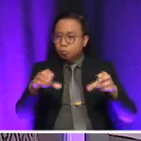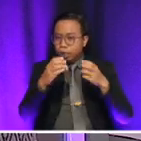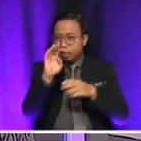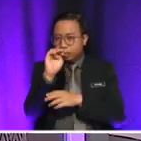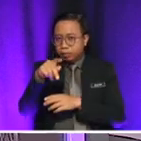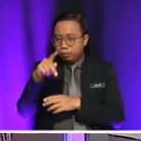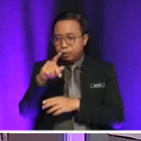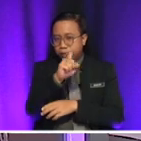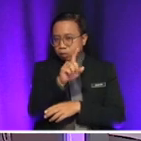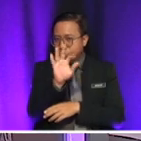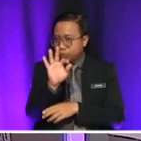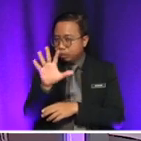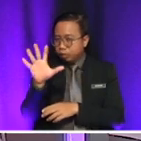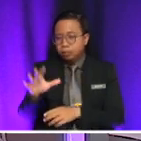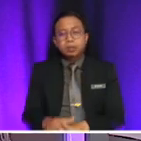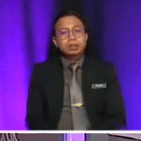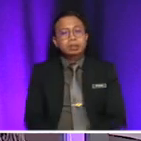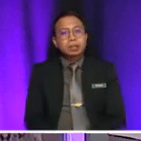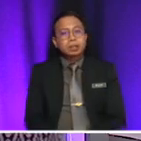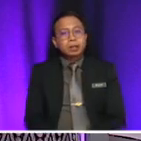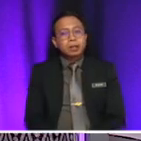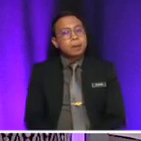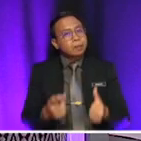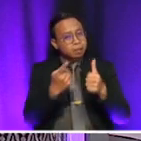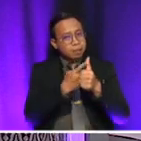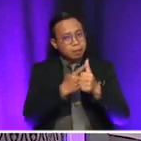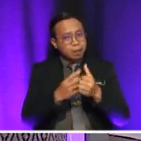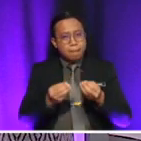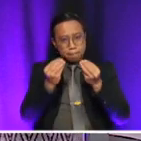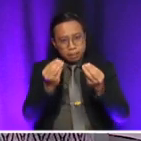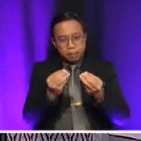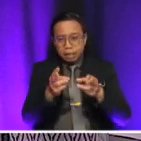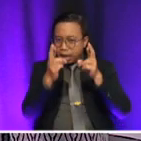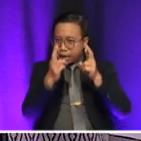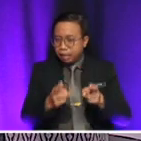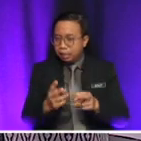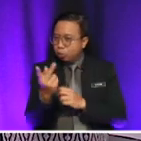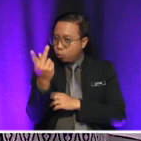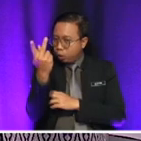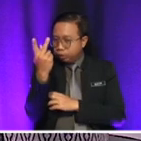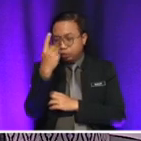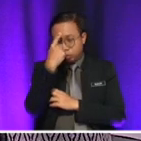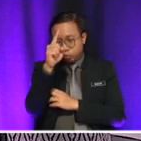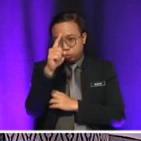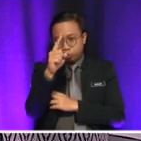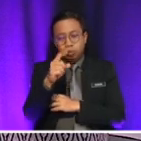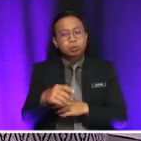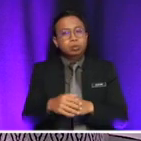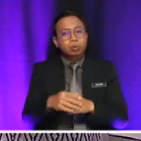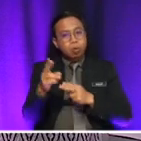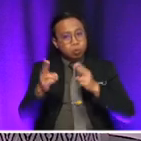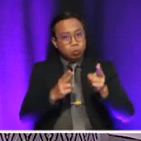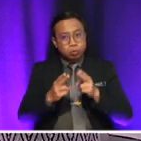A55 ini yang pertama Sebenarnya dia memberi rakyat kuasa untuk memerintah negara